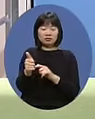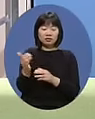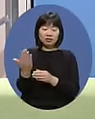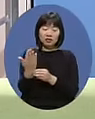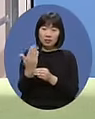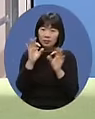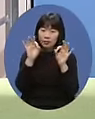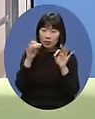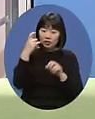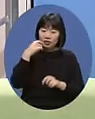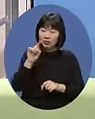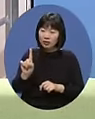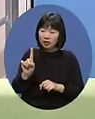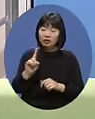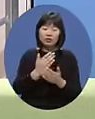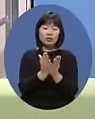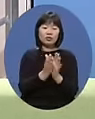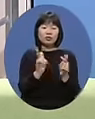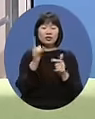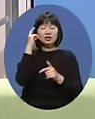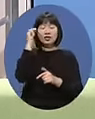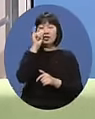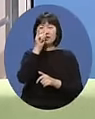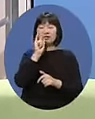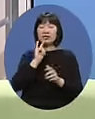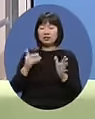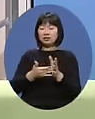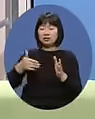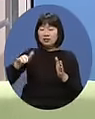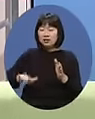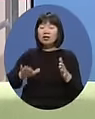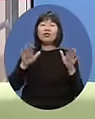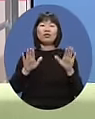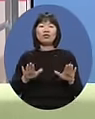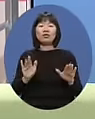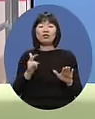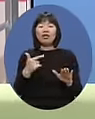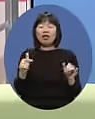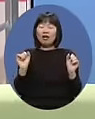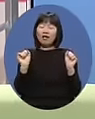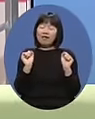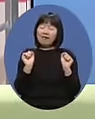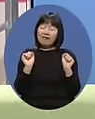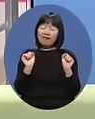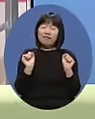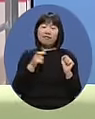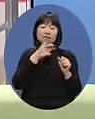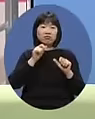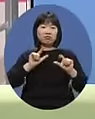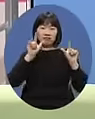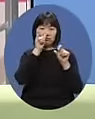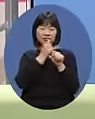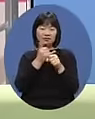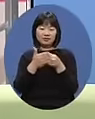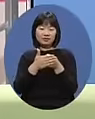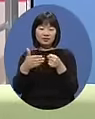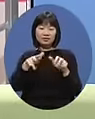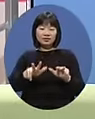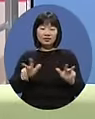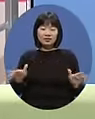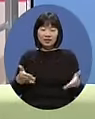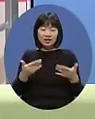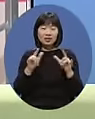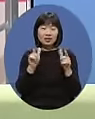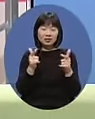낙엽을 보면서 여러 가지 생각할 수 있겠지만, 네. 오늘은, 너무 추운, 너무나도 추운 수요일이기 때문에 이제 가을이